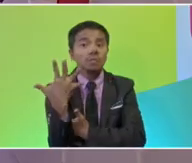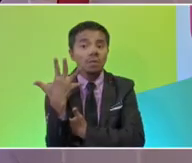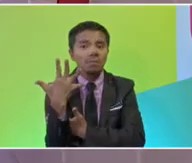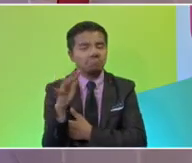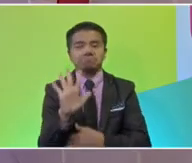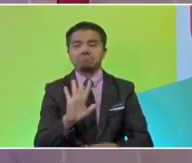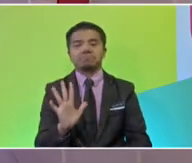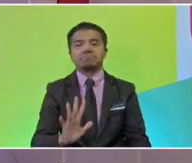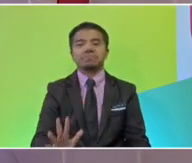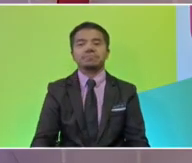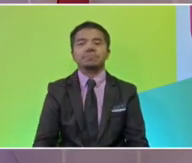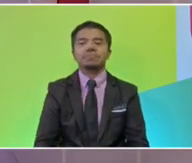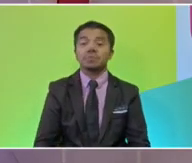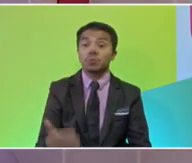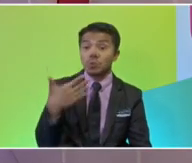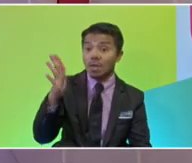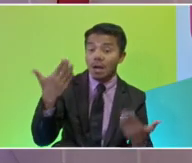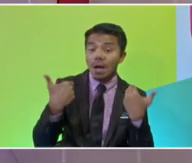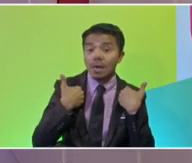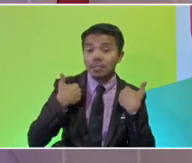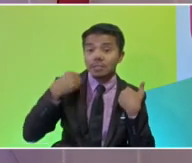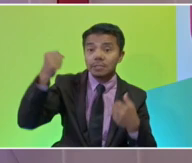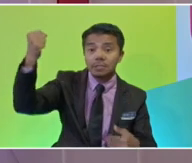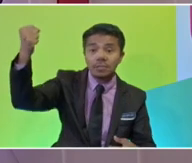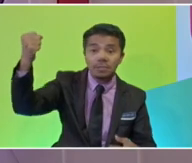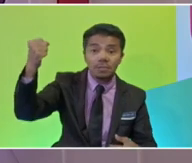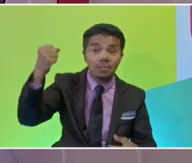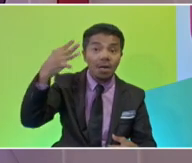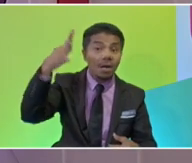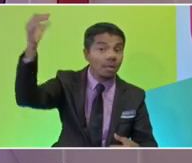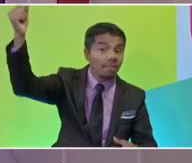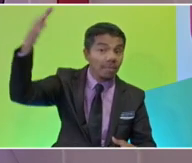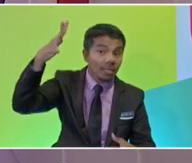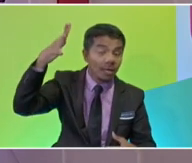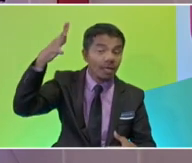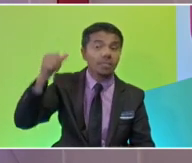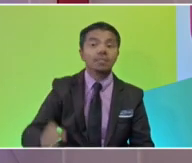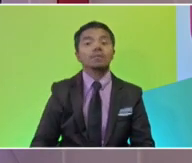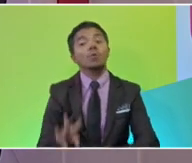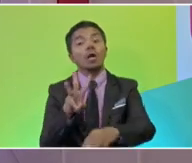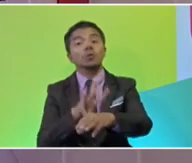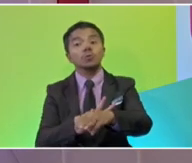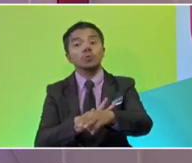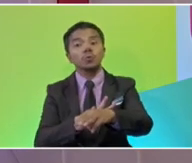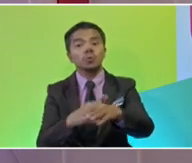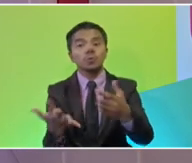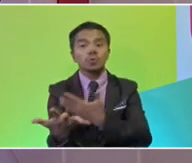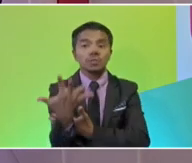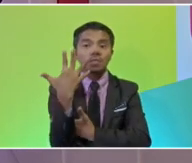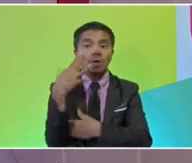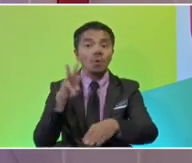ori kalian cahaya matahari terlalu terang jadi kita tidak perlu menghidupkan cahaya di waktu di dalam rumah